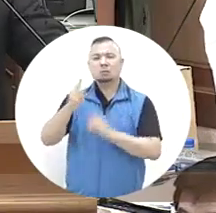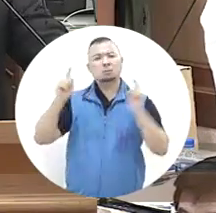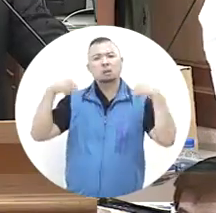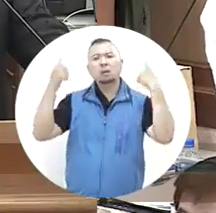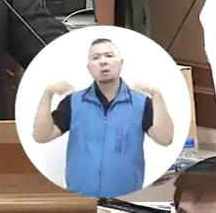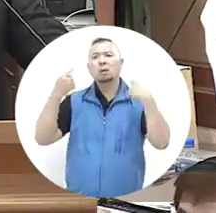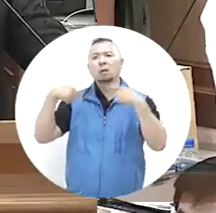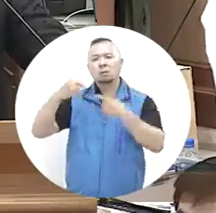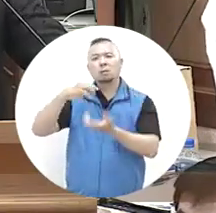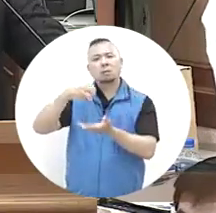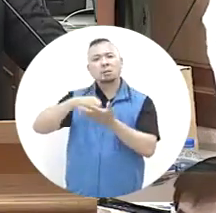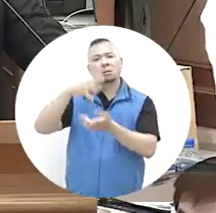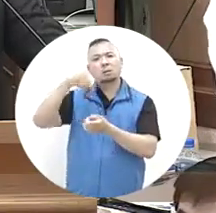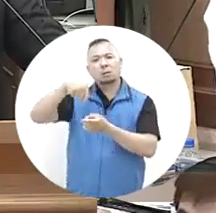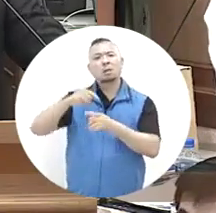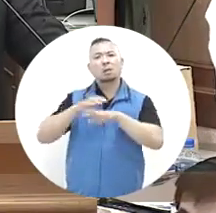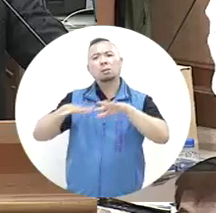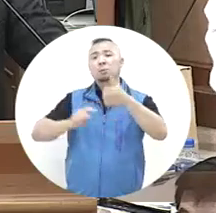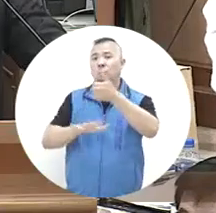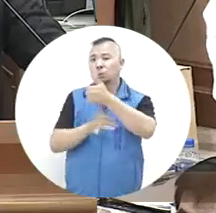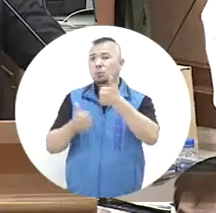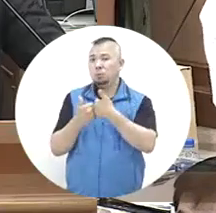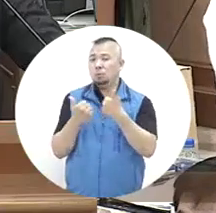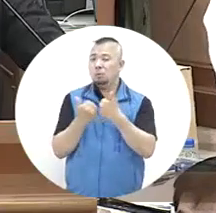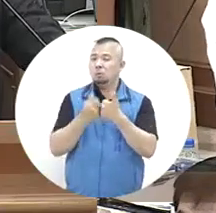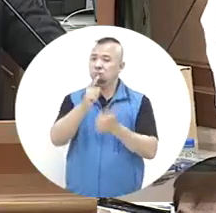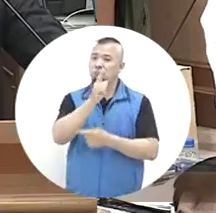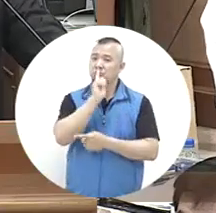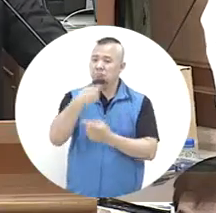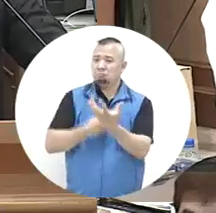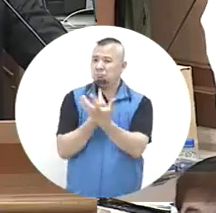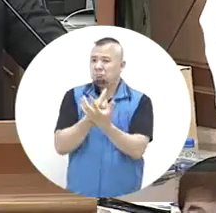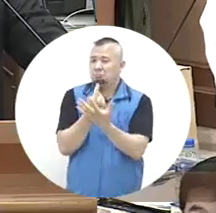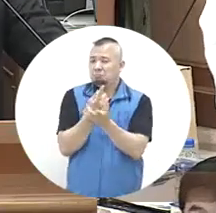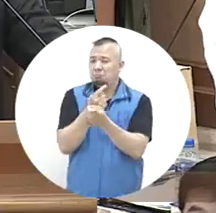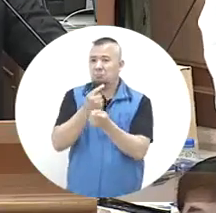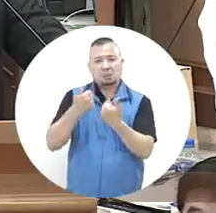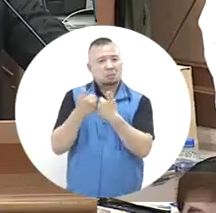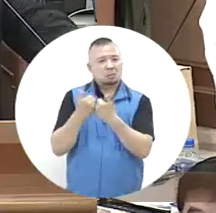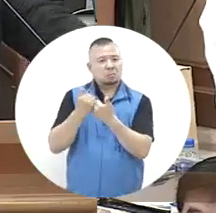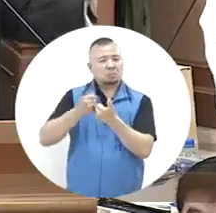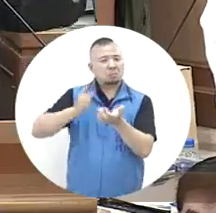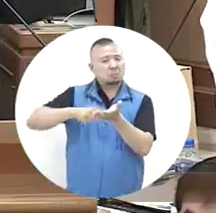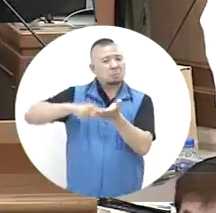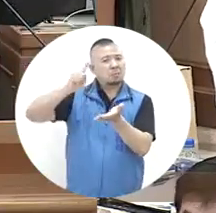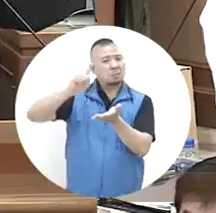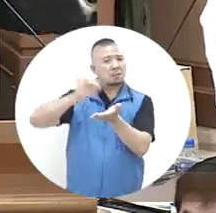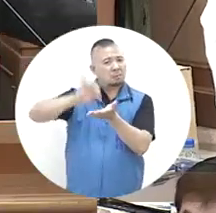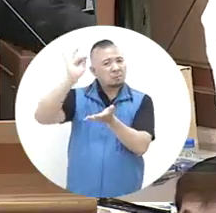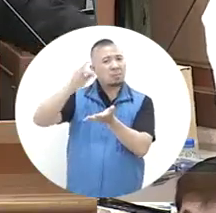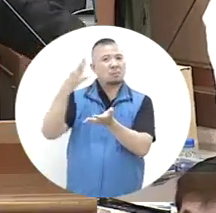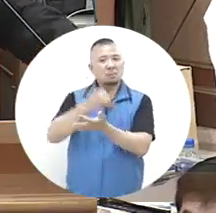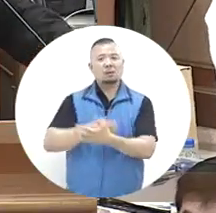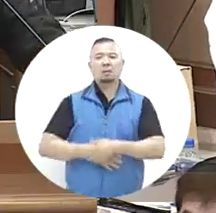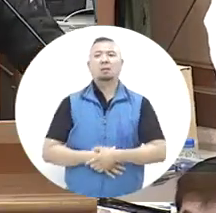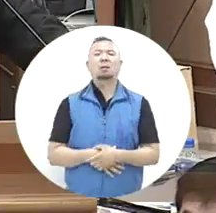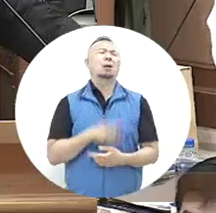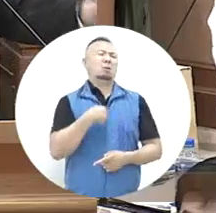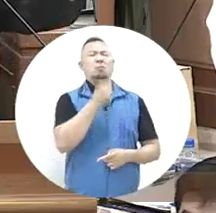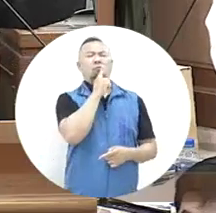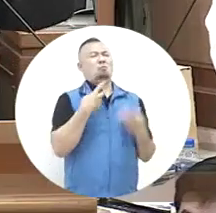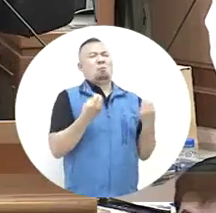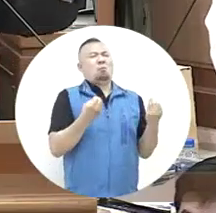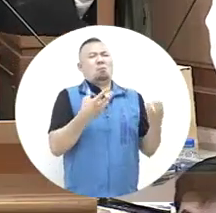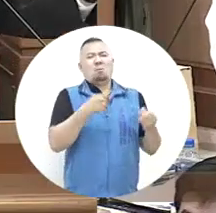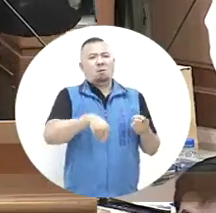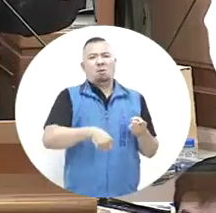我也在核安委员会。你说你参加了100多次， 我也不会少你太多次了。我没有说我参加过100多次， 我也不会